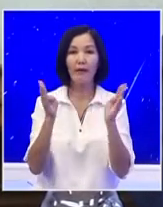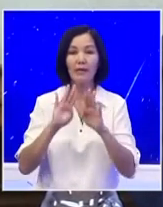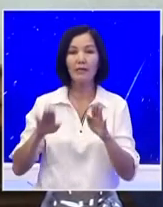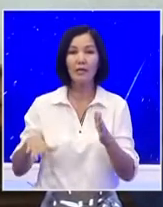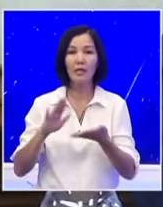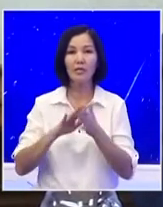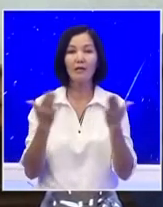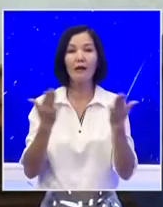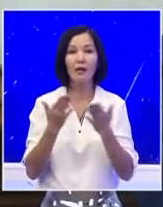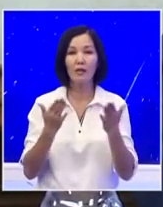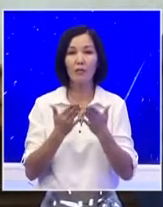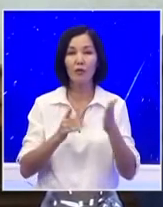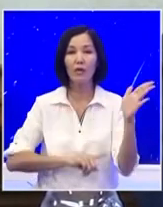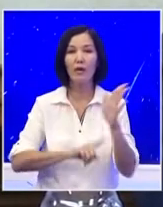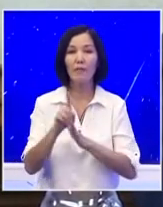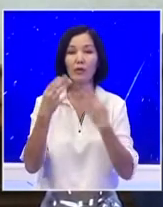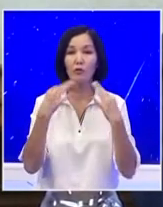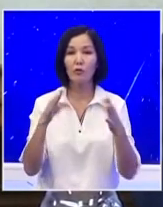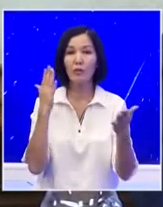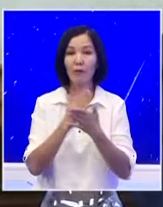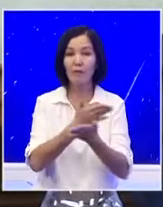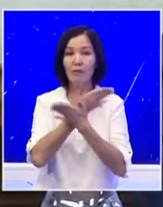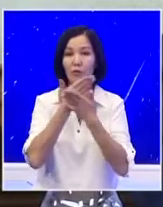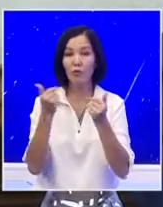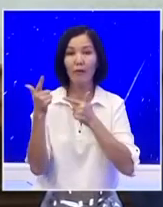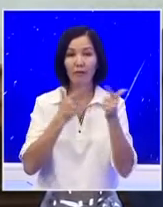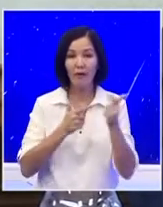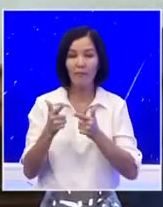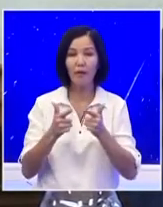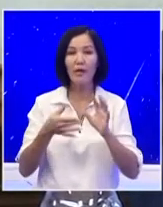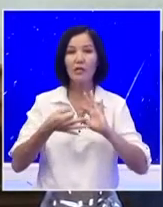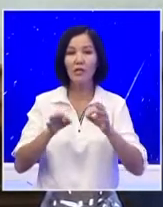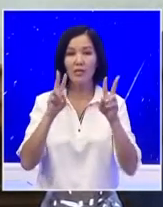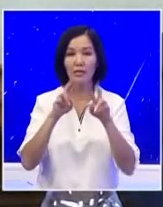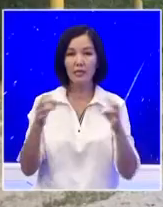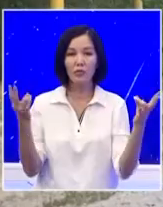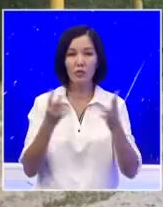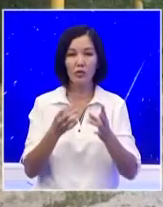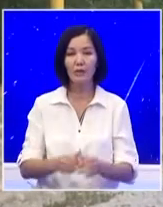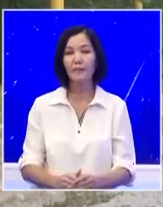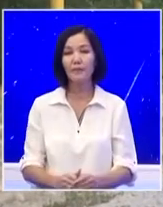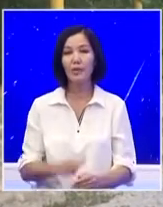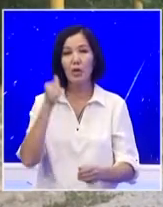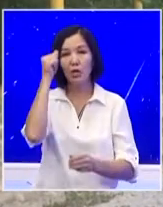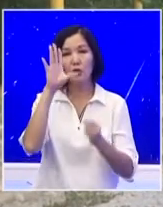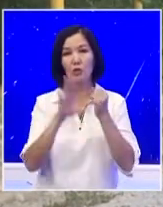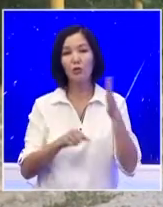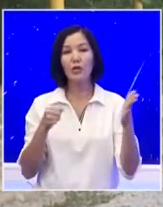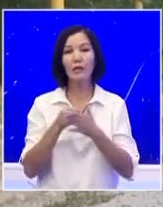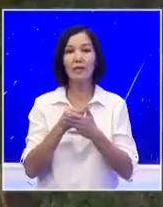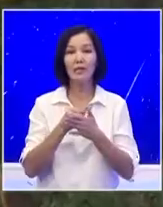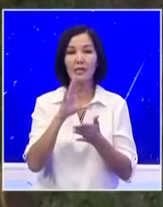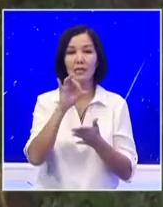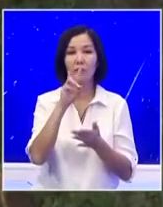қалай болады? Істерін бастап кетуге рұқсат бар ма, жоқ па, дайын ба? Осыны қарастыруларыңыз керек. Жыл соңына дейін аудан орталықтары